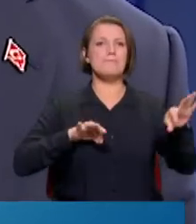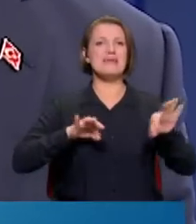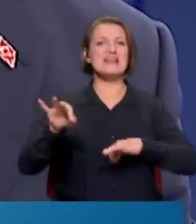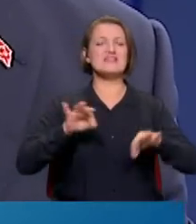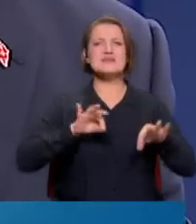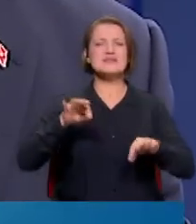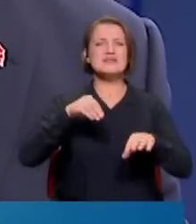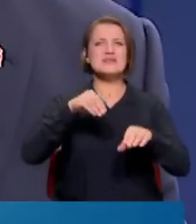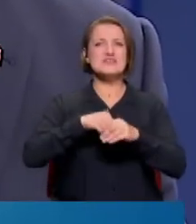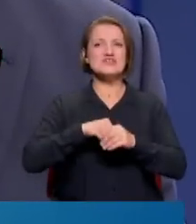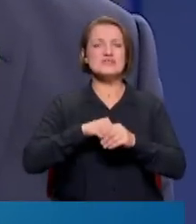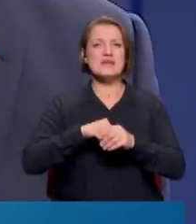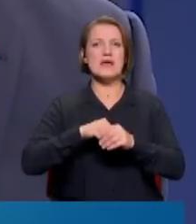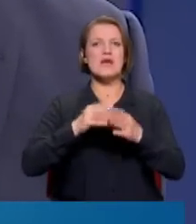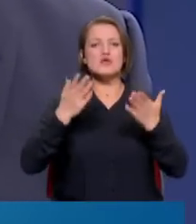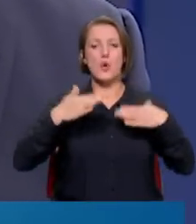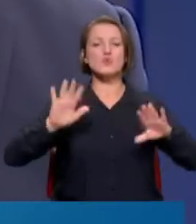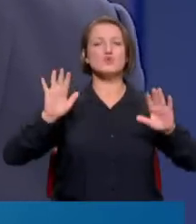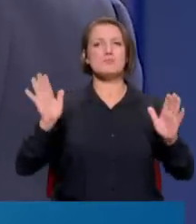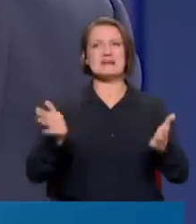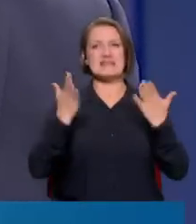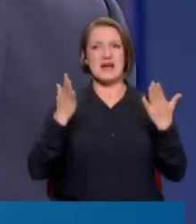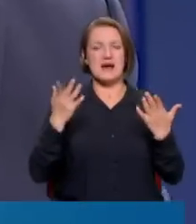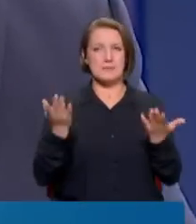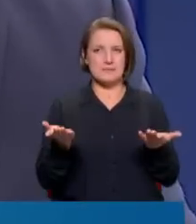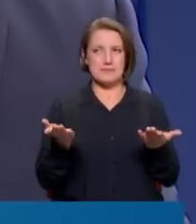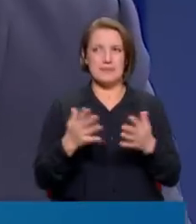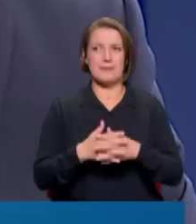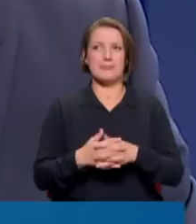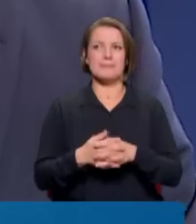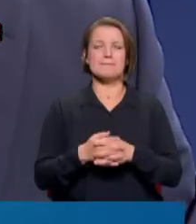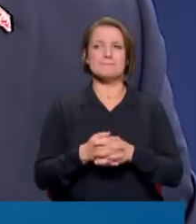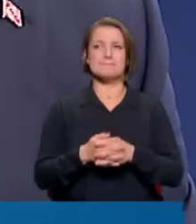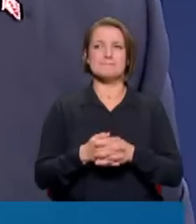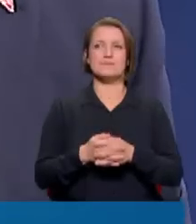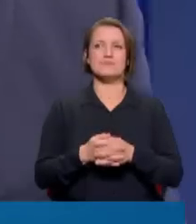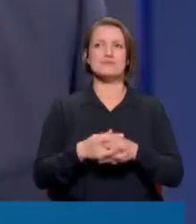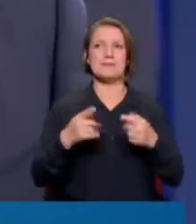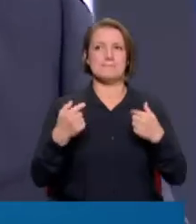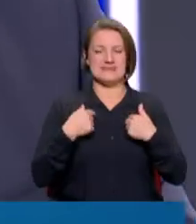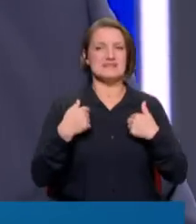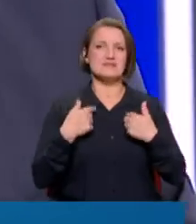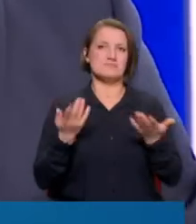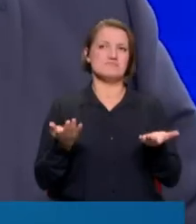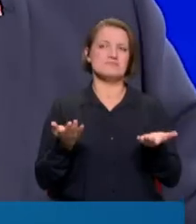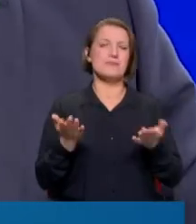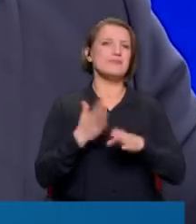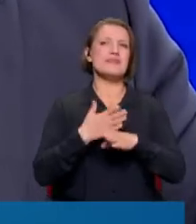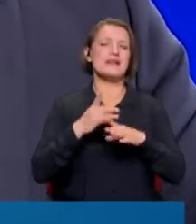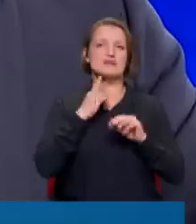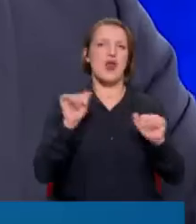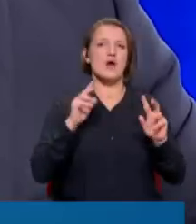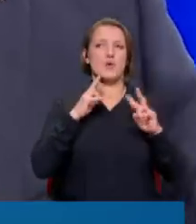neresindeyiz diyelim ki hiç Hiçbirinde değiliz Bu hiç etkilenmeyeceği anlamına geliyor mu evet Evet biz etkileniriz neden